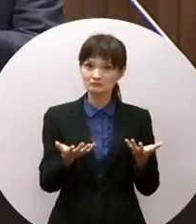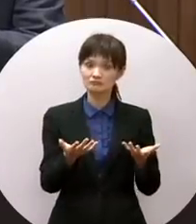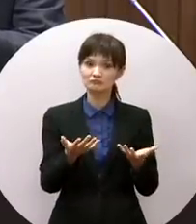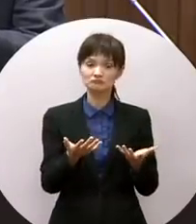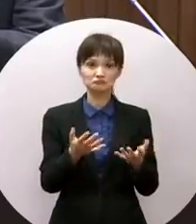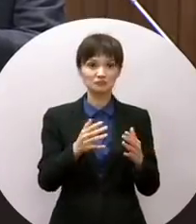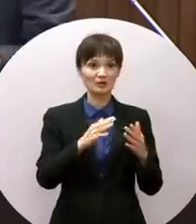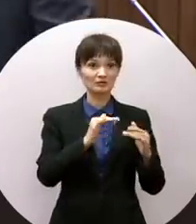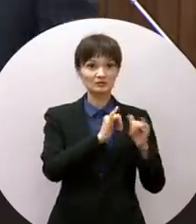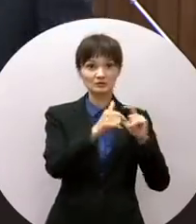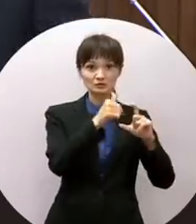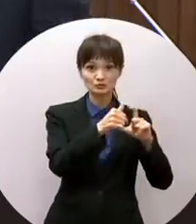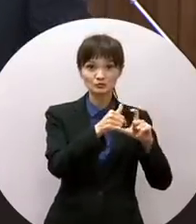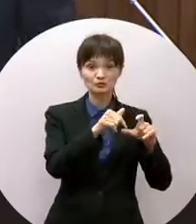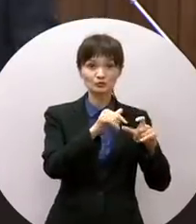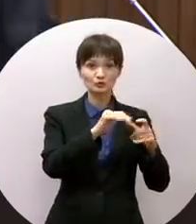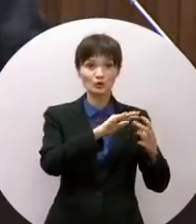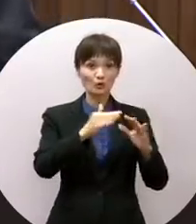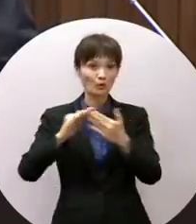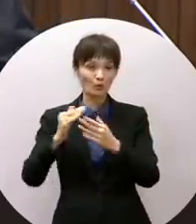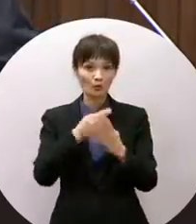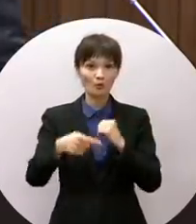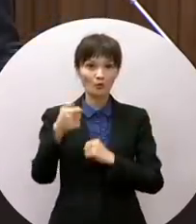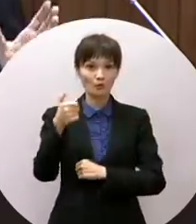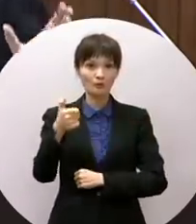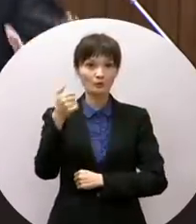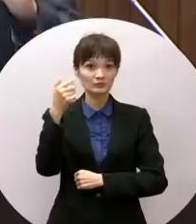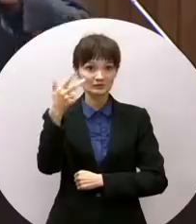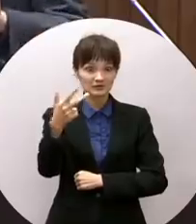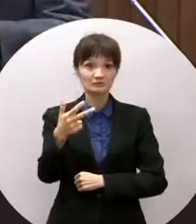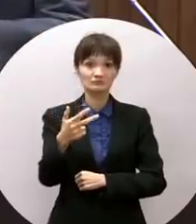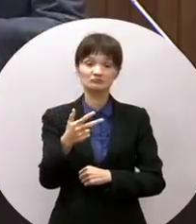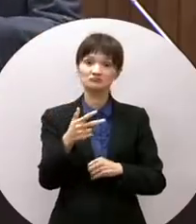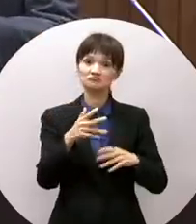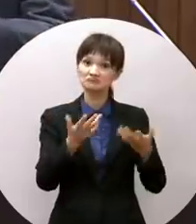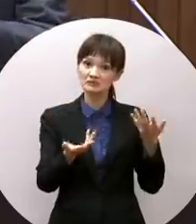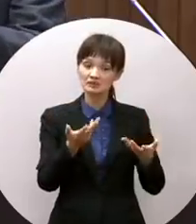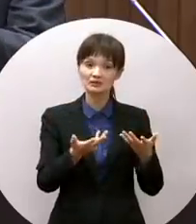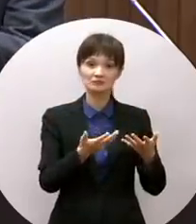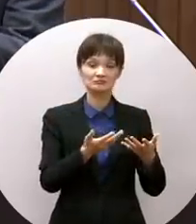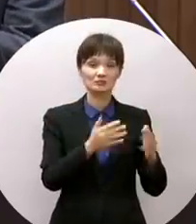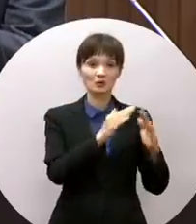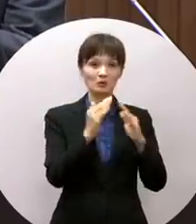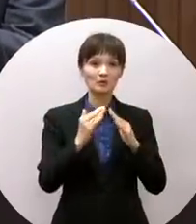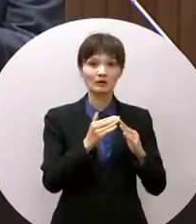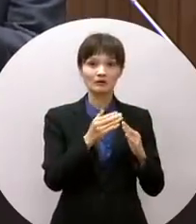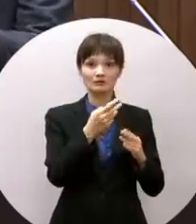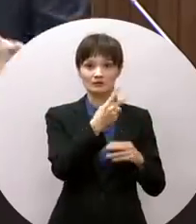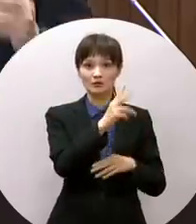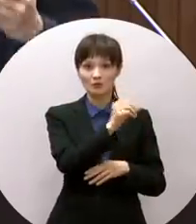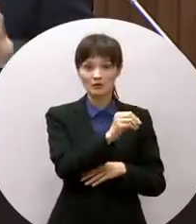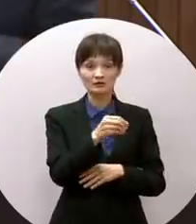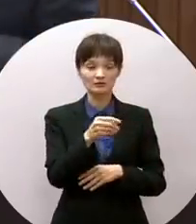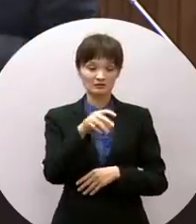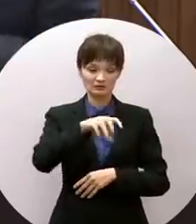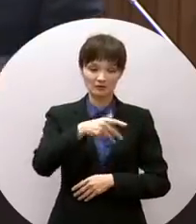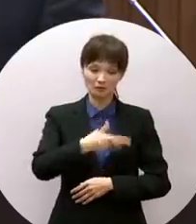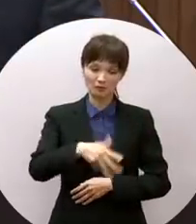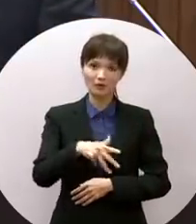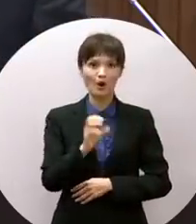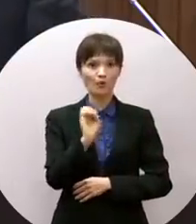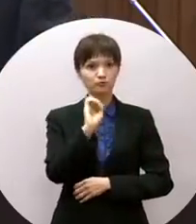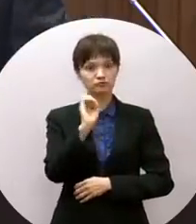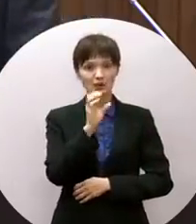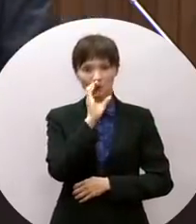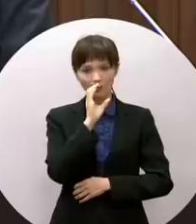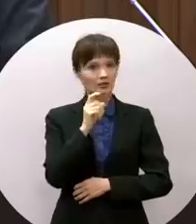57个社区哦，接近20000户，有自来水、喝水的问题啊。所以我每次啊，